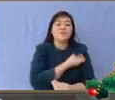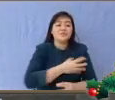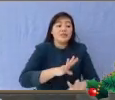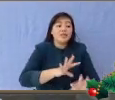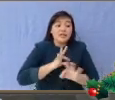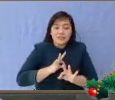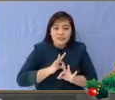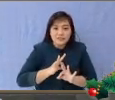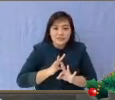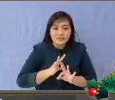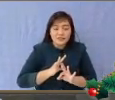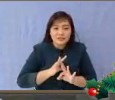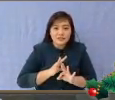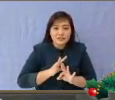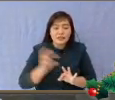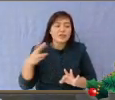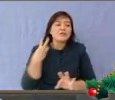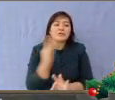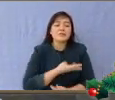mong ma-overcome.